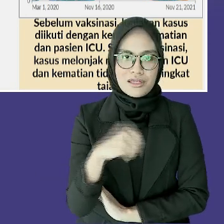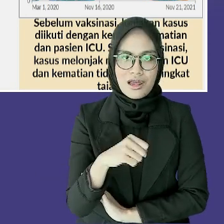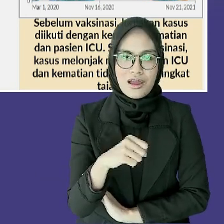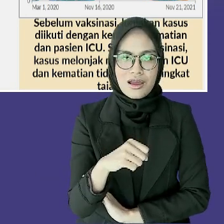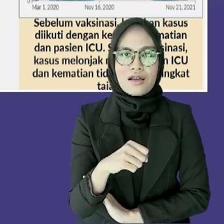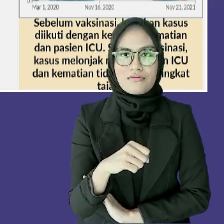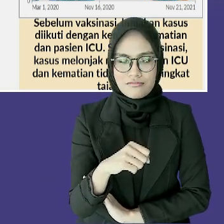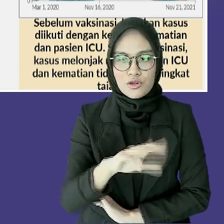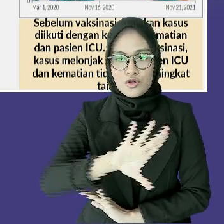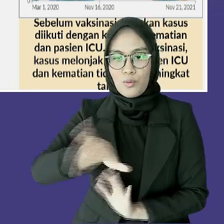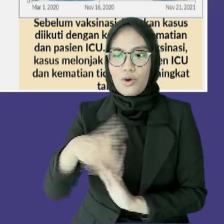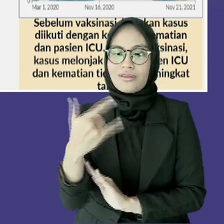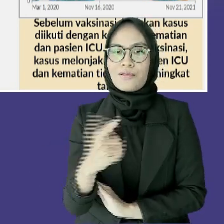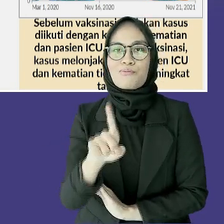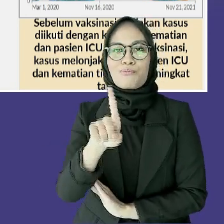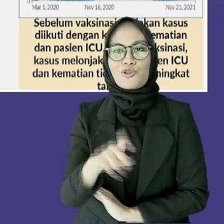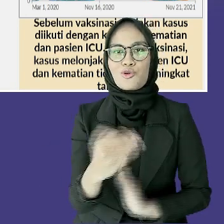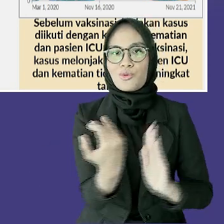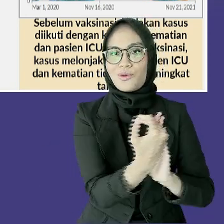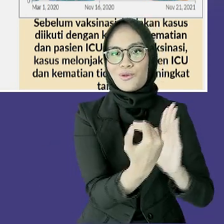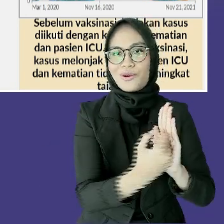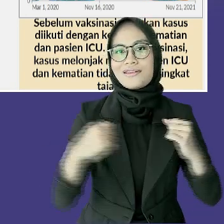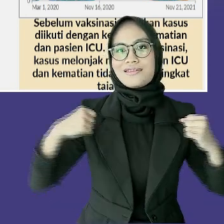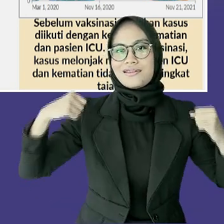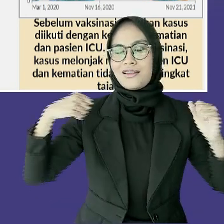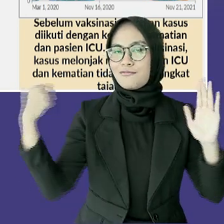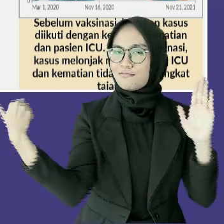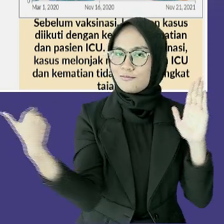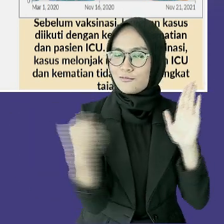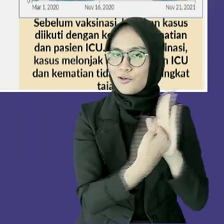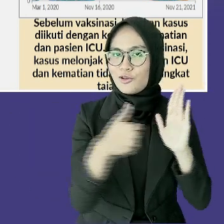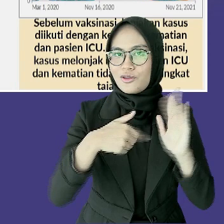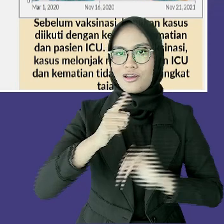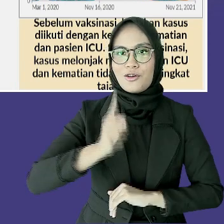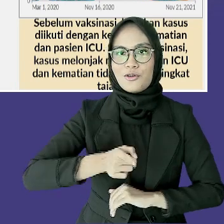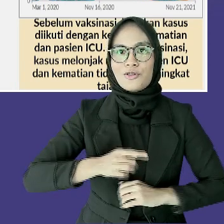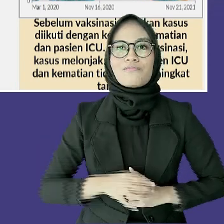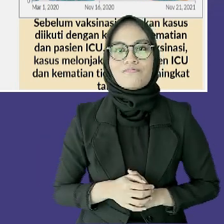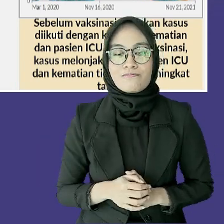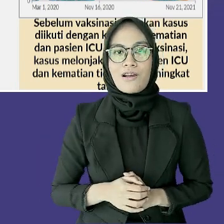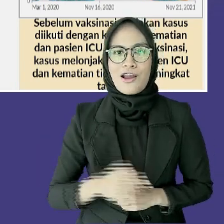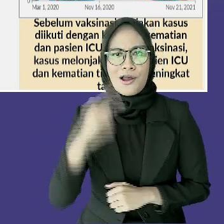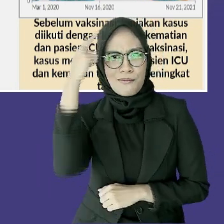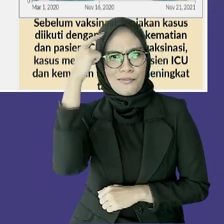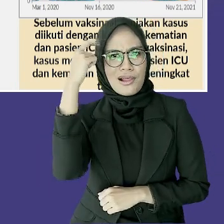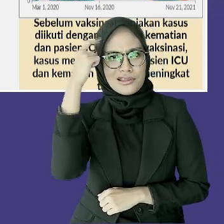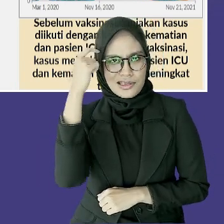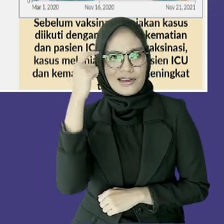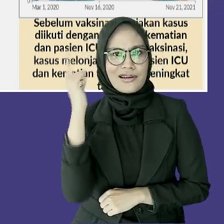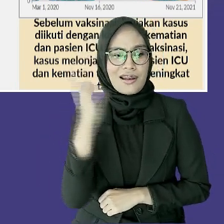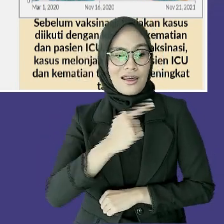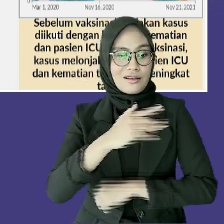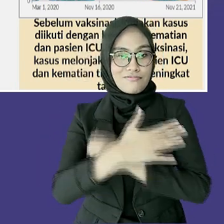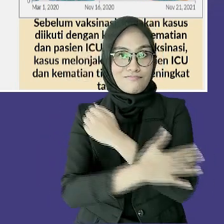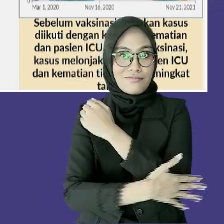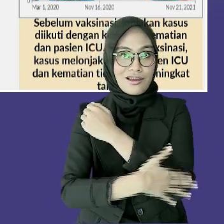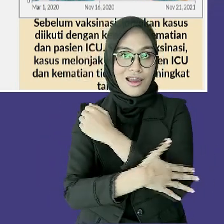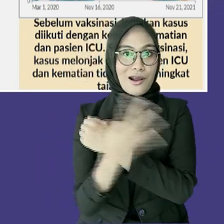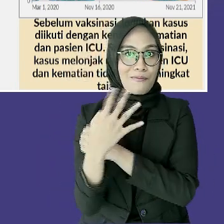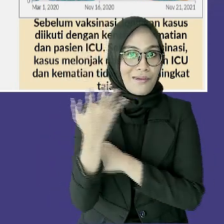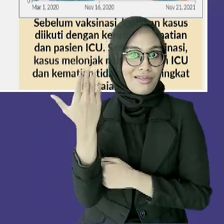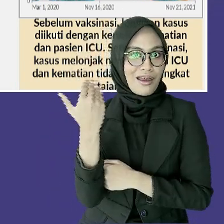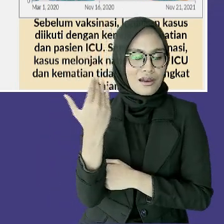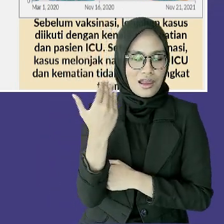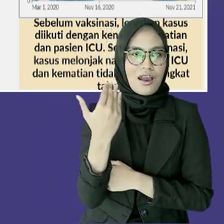kesehatan. Dari kenaikan kasus di 4 negara ini, kita dapat mengambil beberapa pelajaran